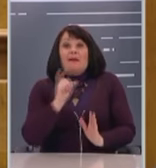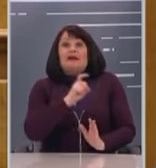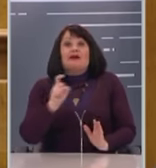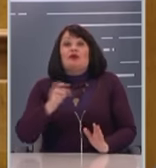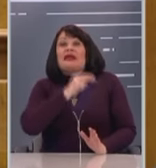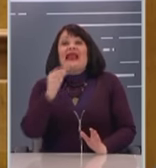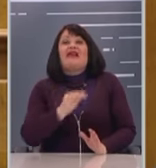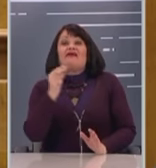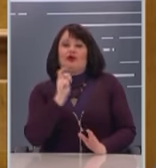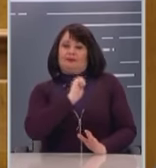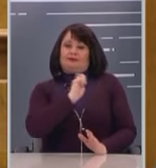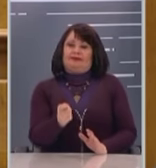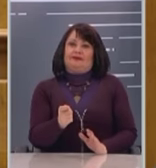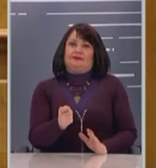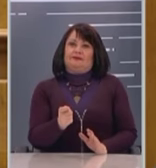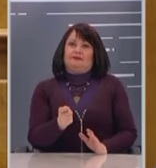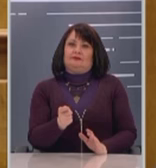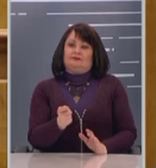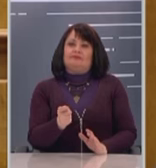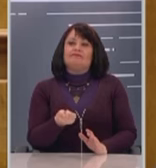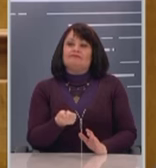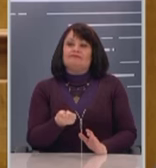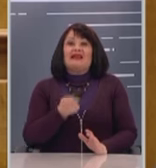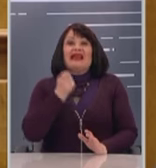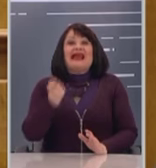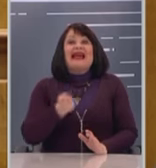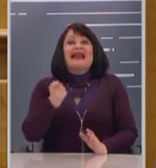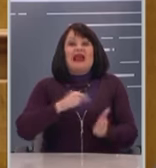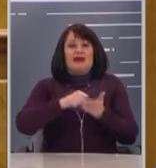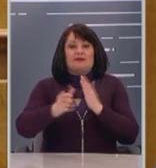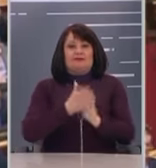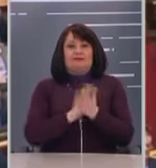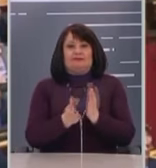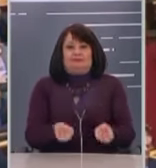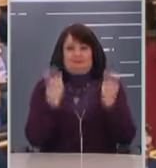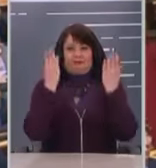ευρώ. Και πέρασε με τα χρέη σβησμένα.